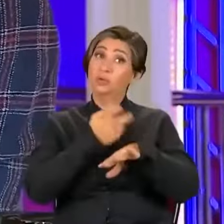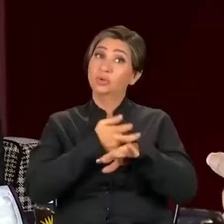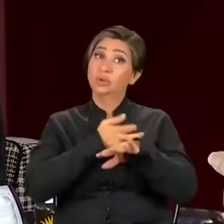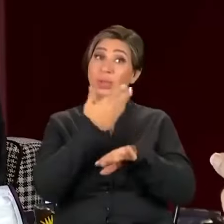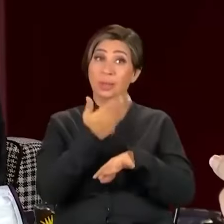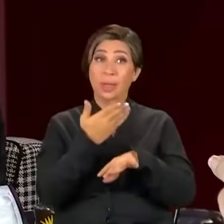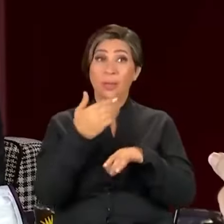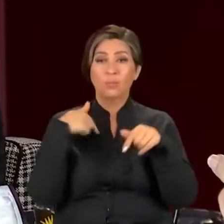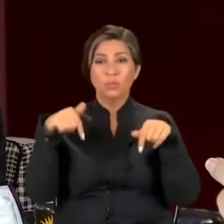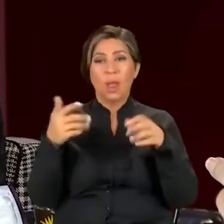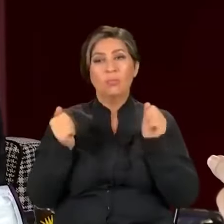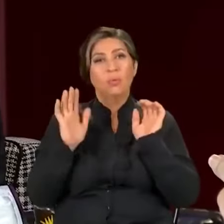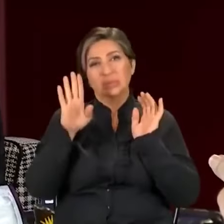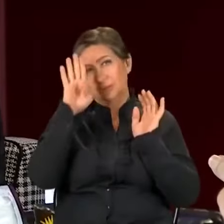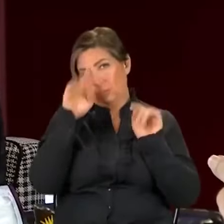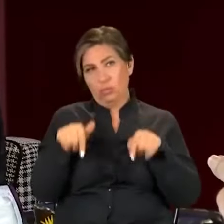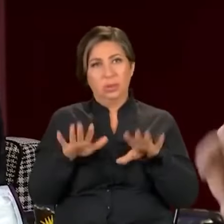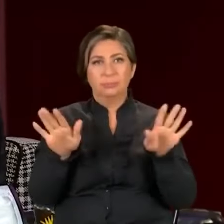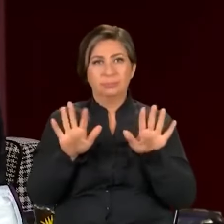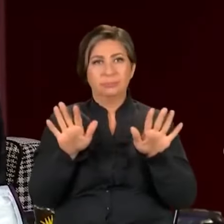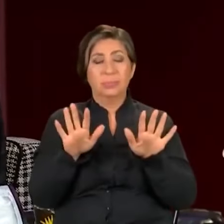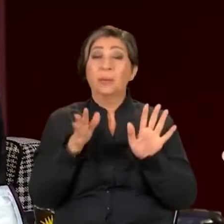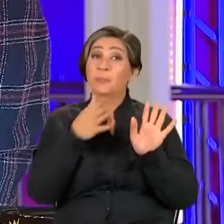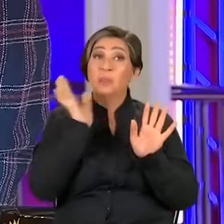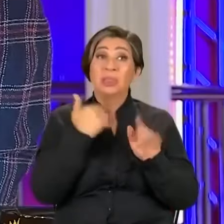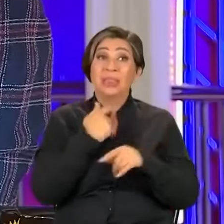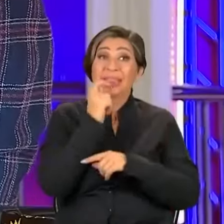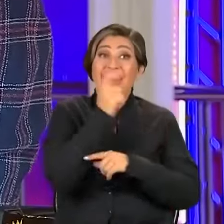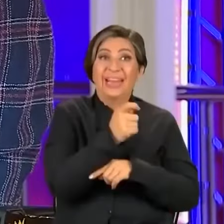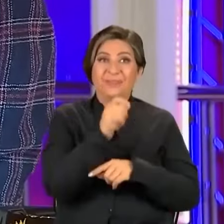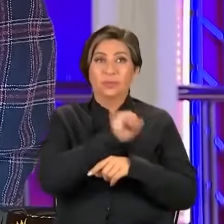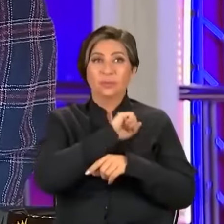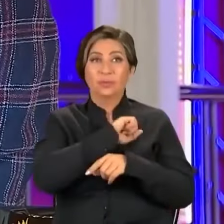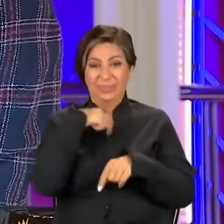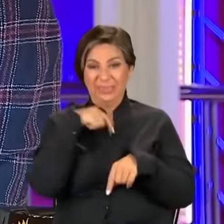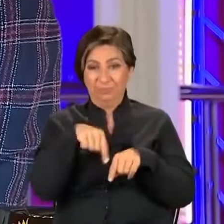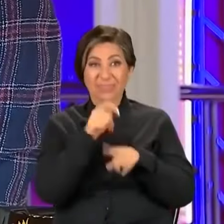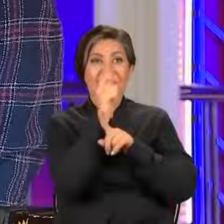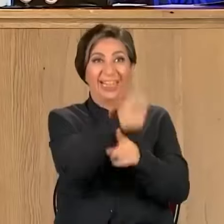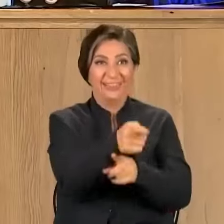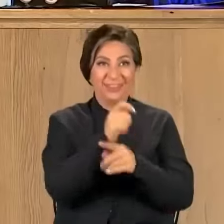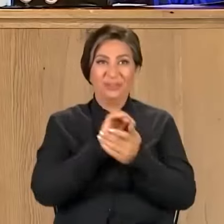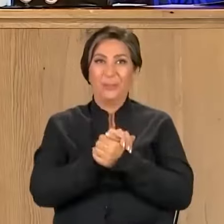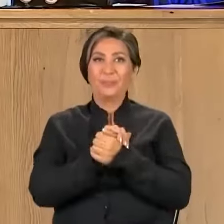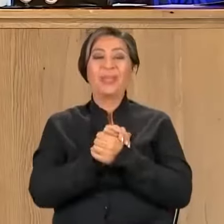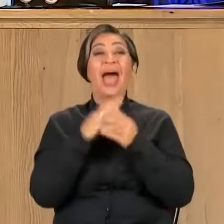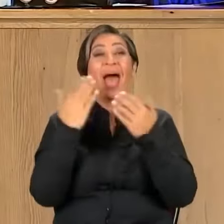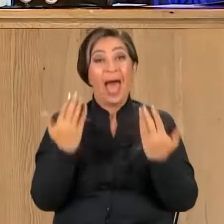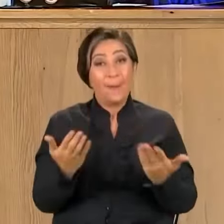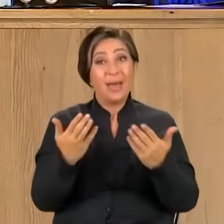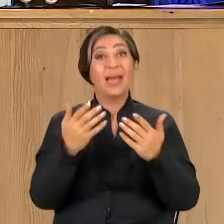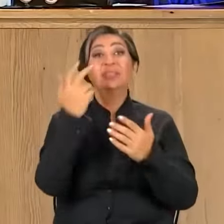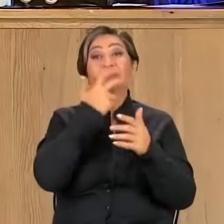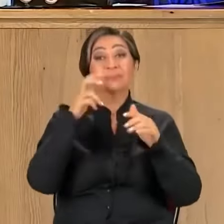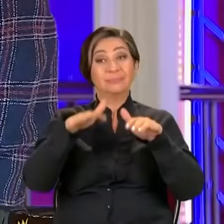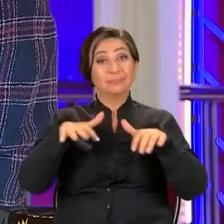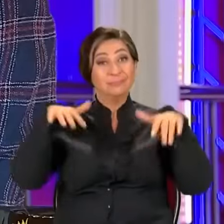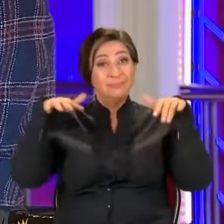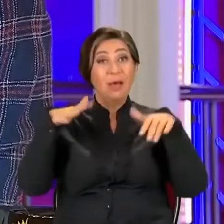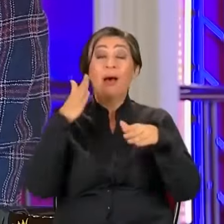Hala burada almıyorum ama. Valla teklif etmeye korktuk. Şimdi teklif edeceğim. Ama sahne aldığın